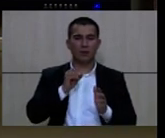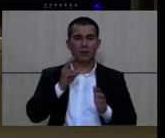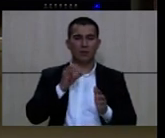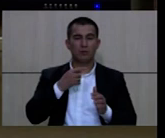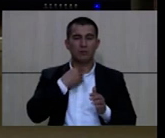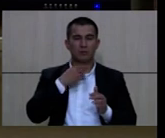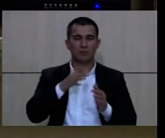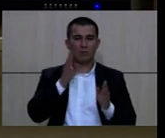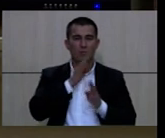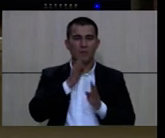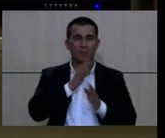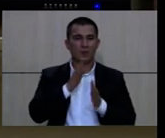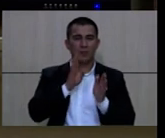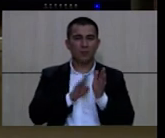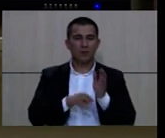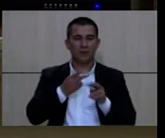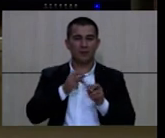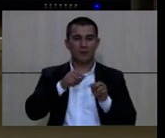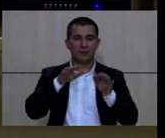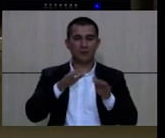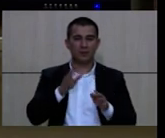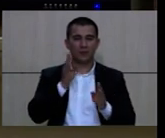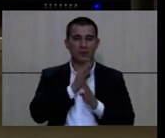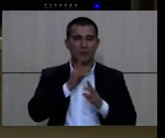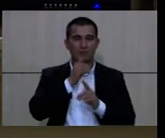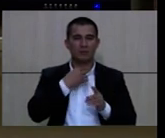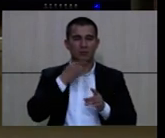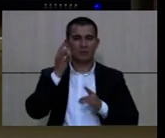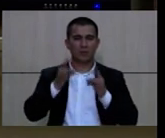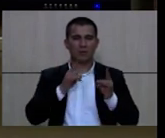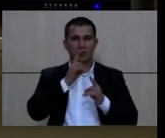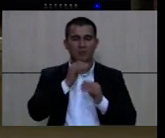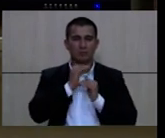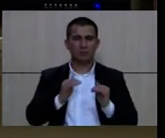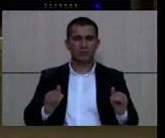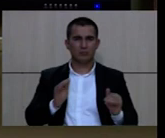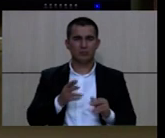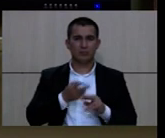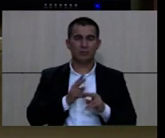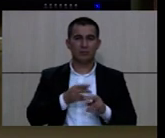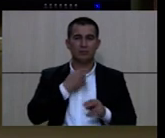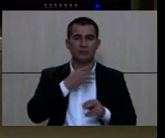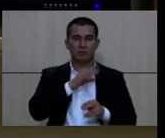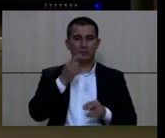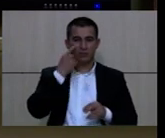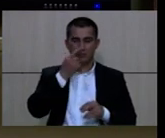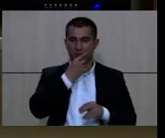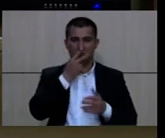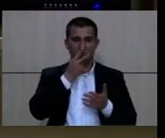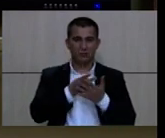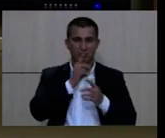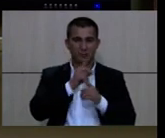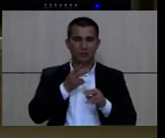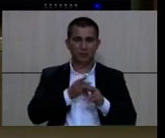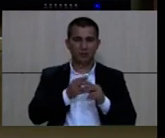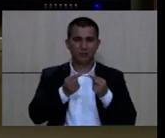tarqalmaydi. Nima uchun tarqalmaydi aziz o'quvchilar? Chunki tovush tarqalishiga biz ko'zimiz bilan ko'rilmaydigan mana shu